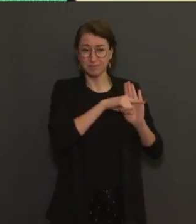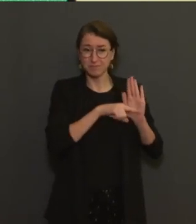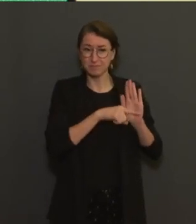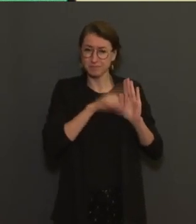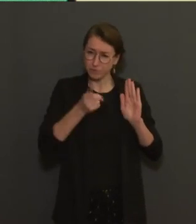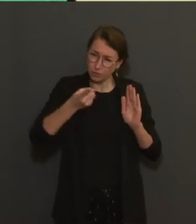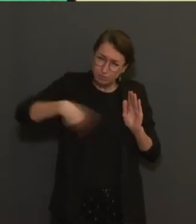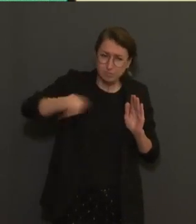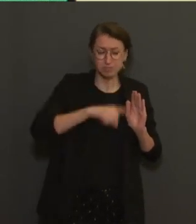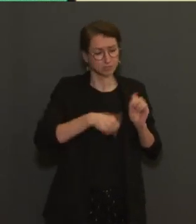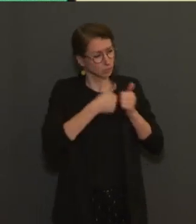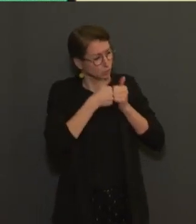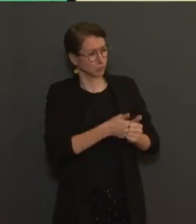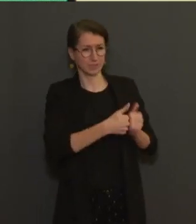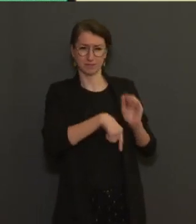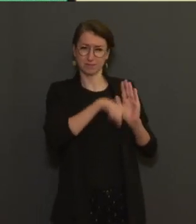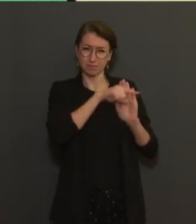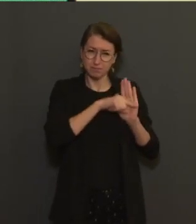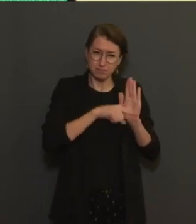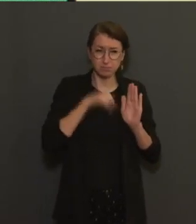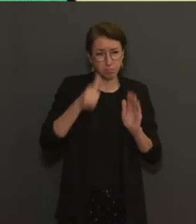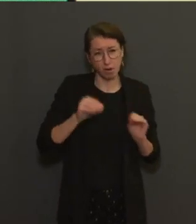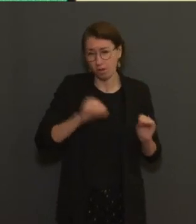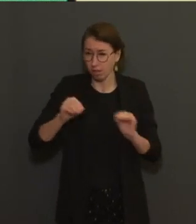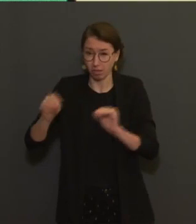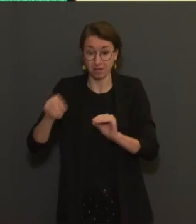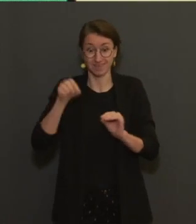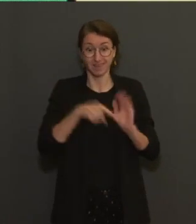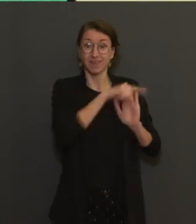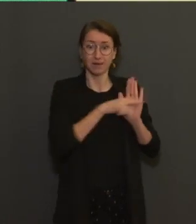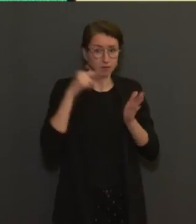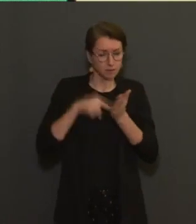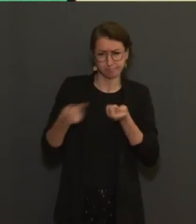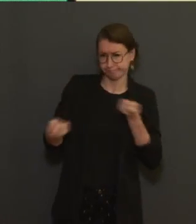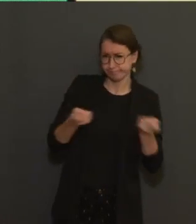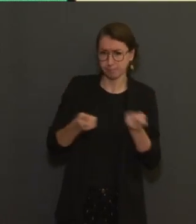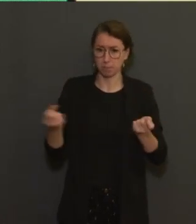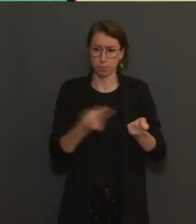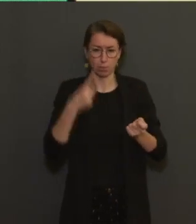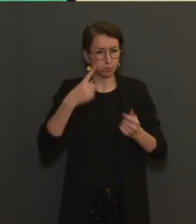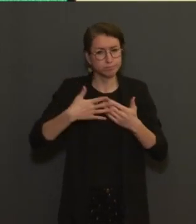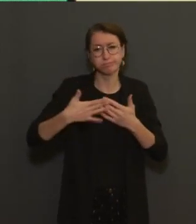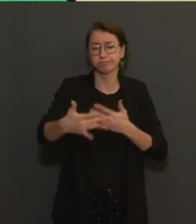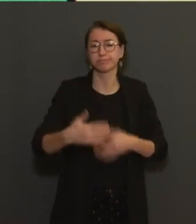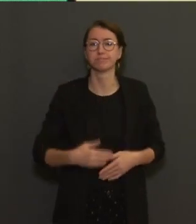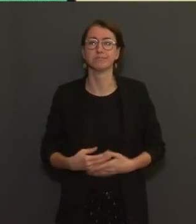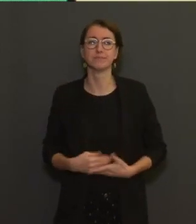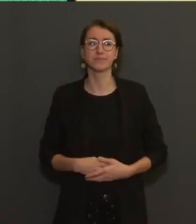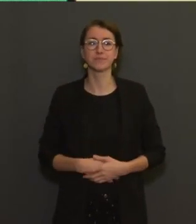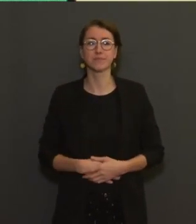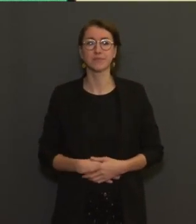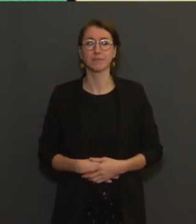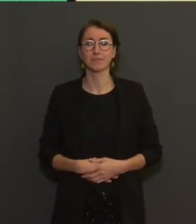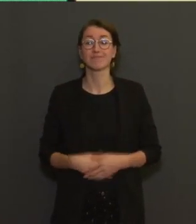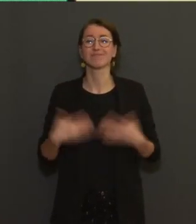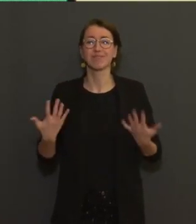reprendre réellement et de manière durable le contrôle du virus. Le chemin reste encore long. Nous ne sommes pas au bout